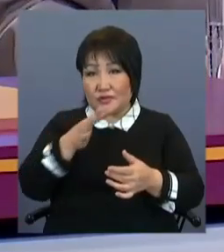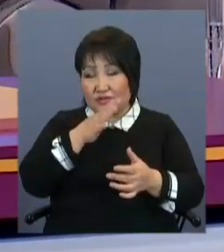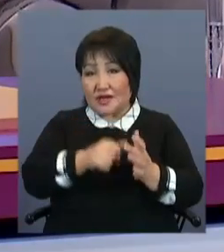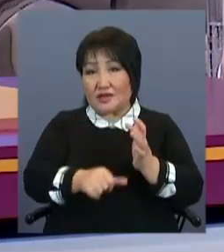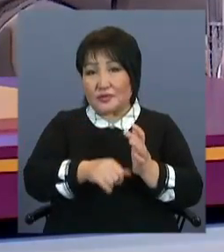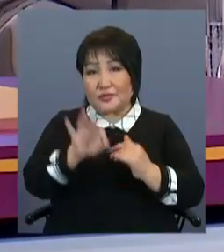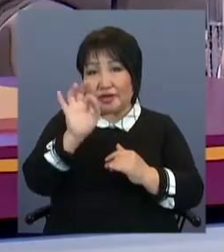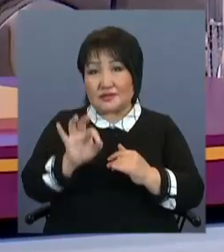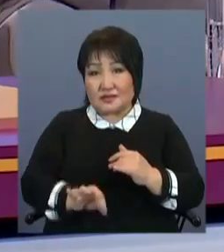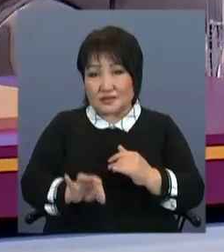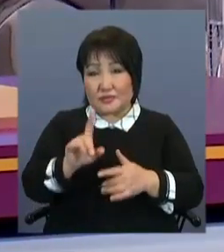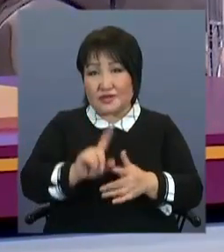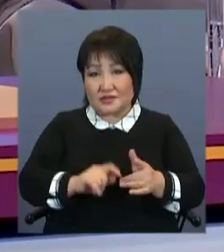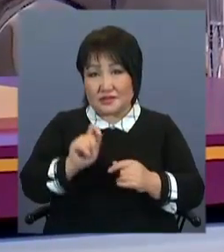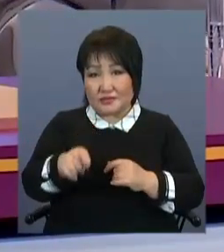Сосын